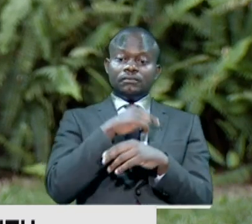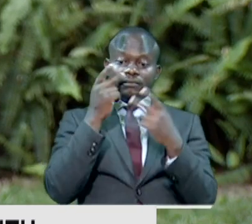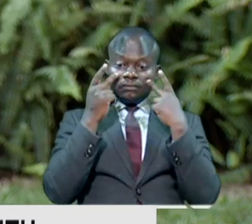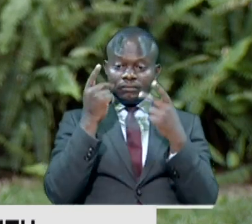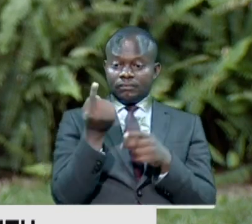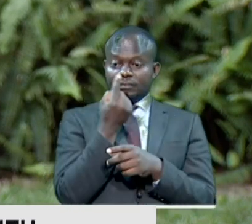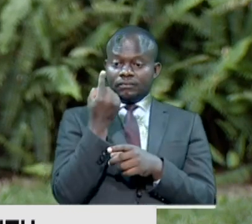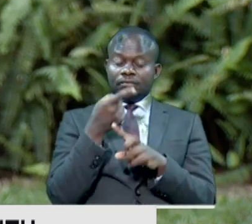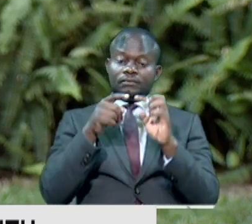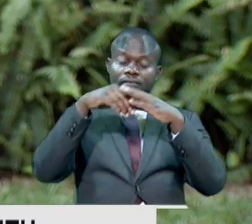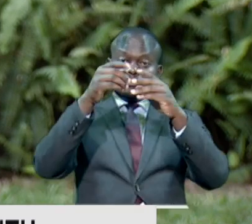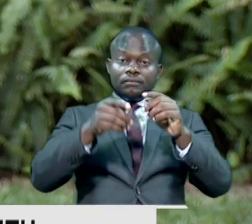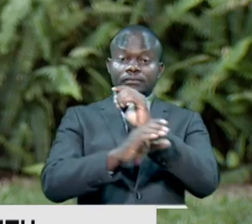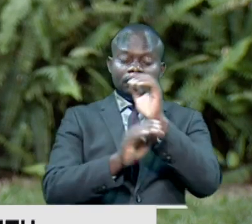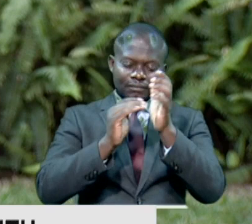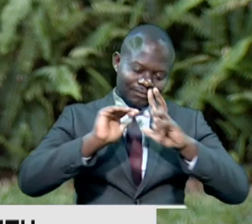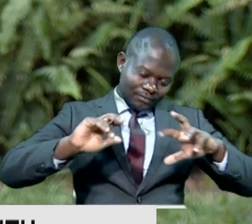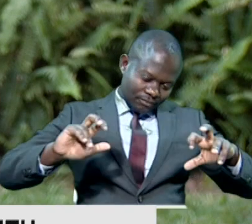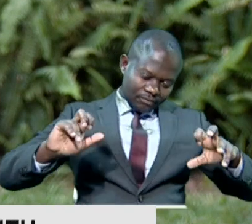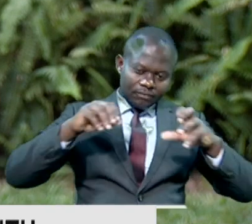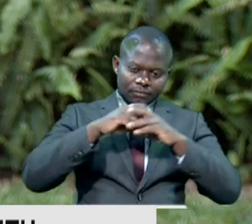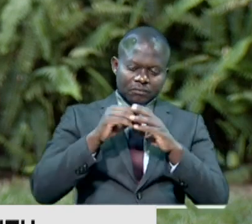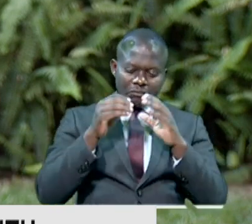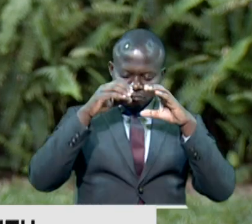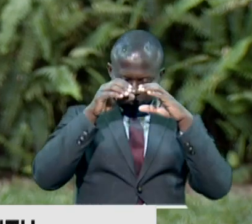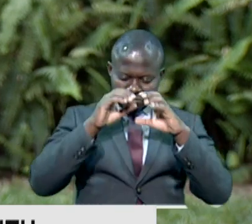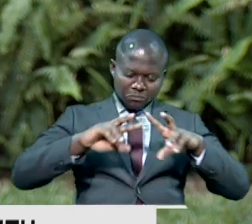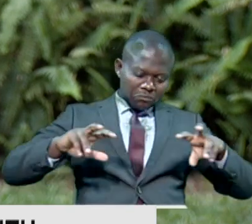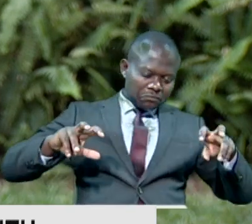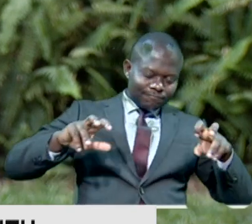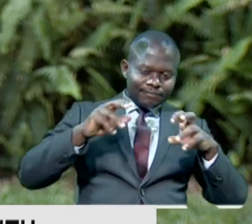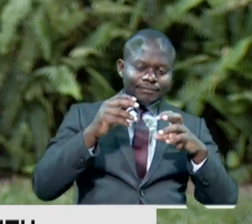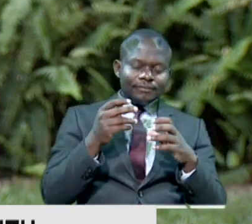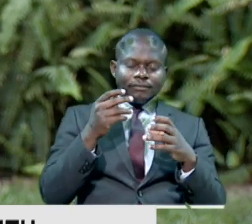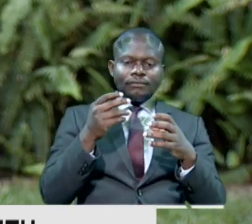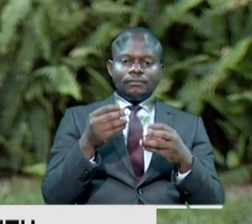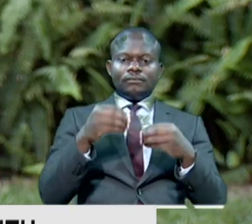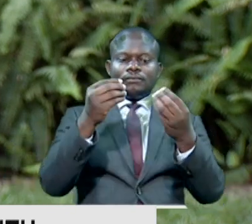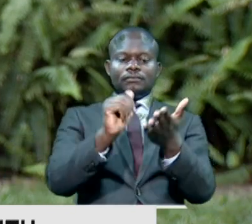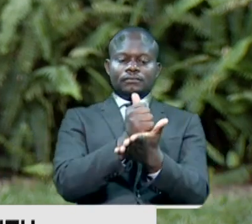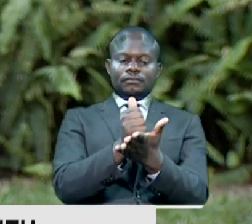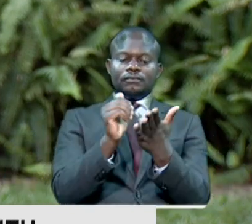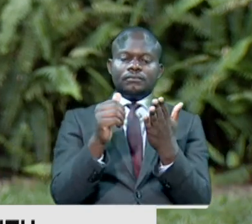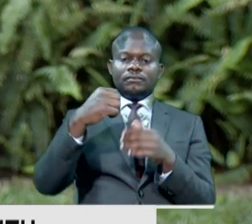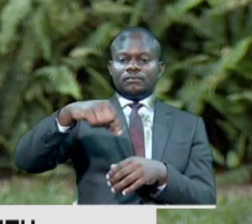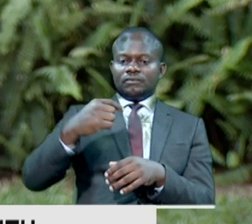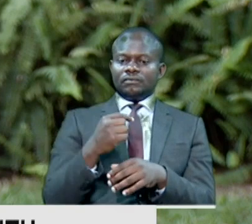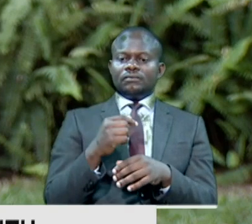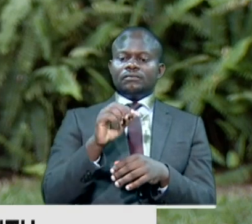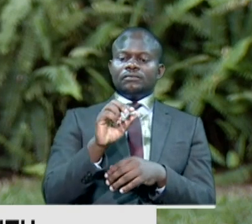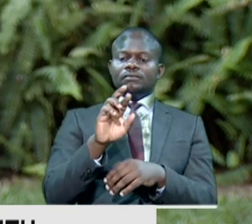ahubwo igeze mu gihugu irongera igapimwa mu ma laboratoire igapimwa igahabwa icyangombwa cy'ubuziranenge